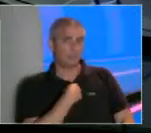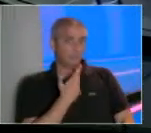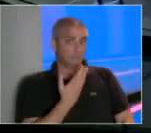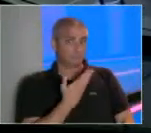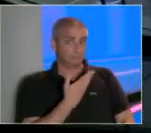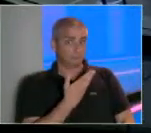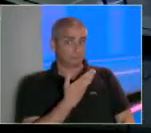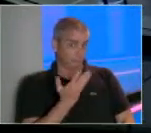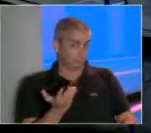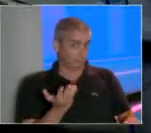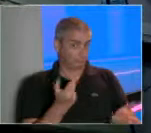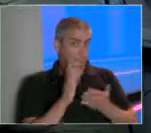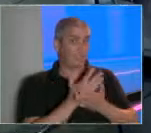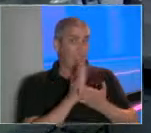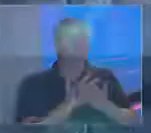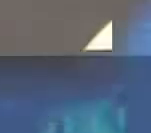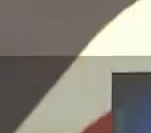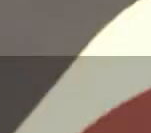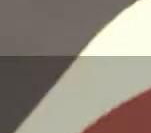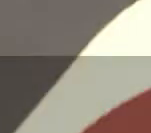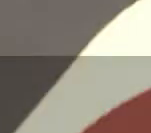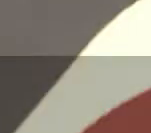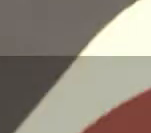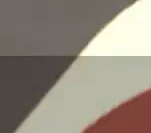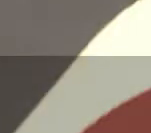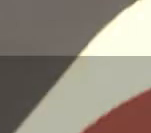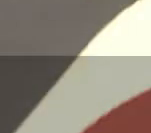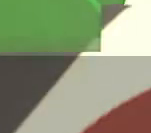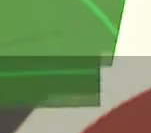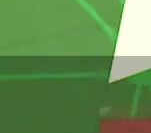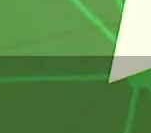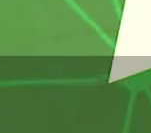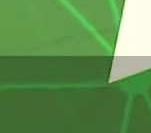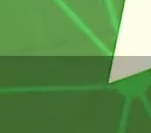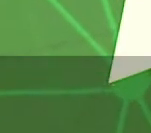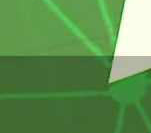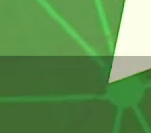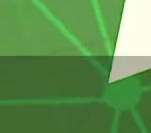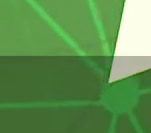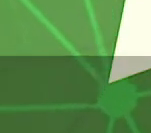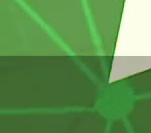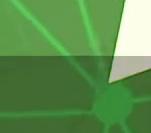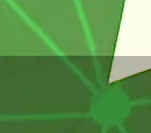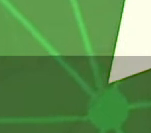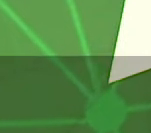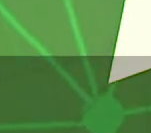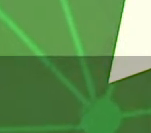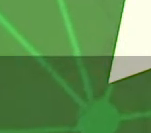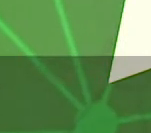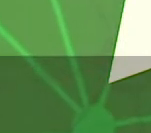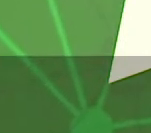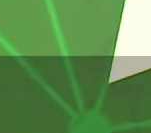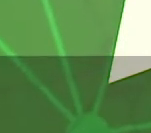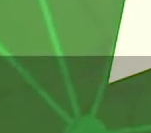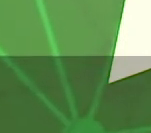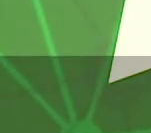זה שההחלטות שמתקבלות בממשלה הזאת שונות ממה שקרה בממשלה הקודמת, כאשר לפחות הדרג הפוליטי,